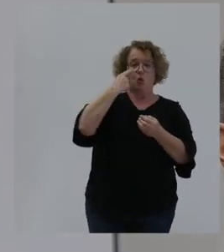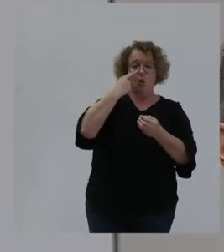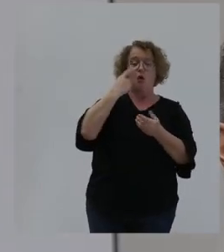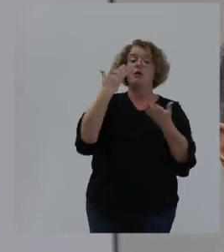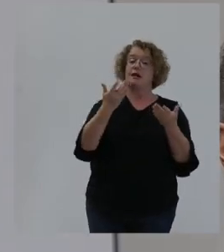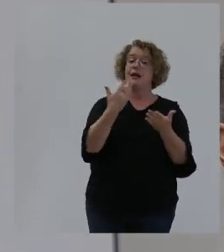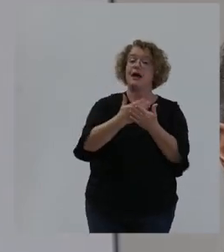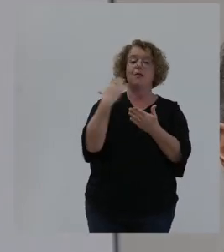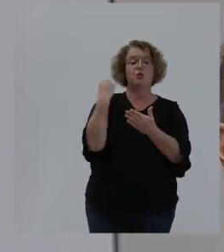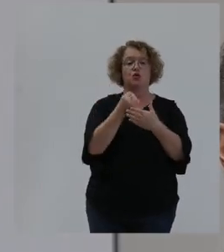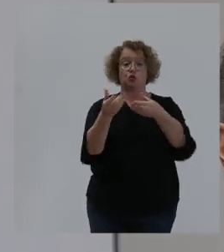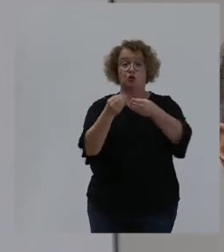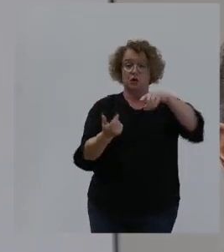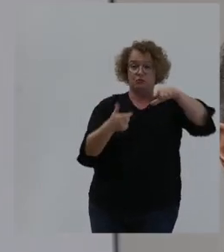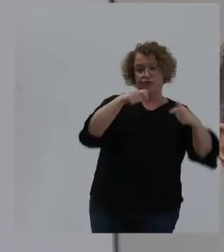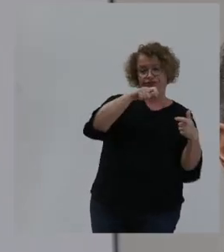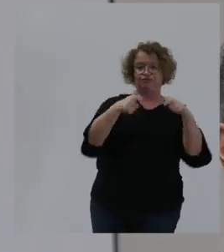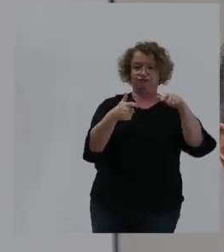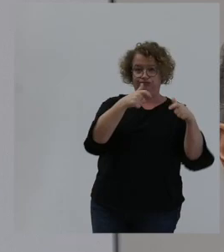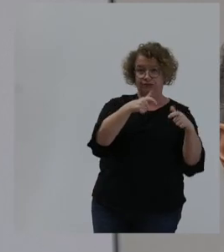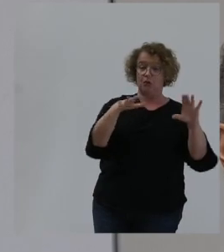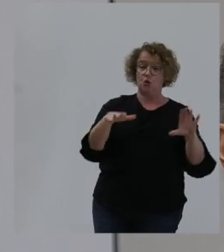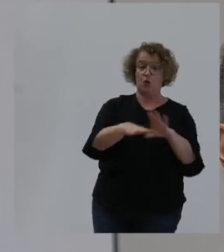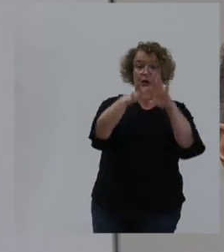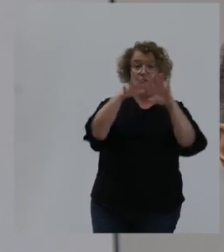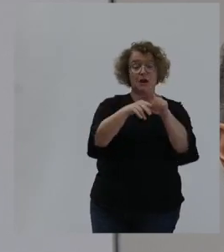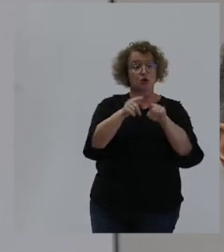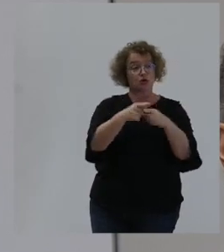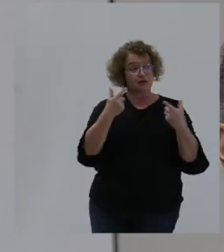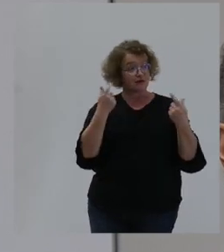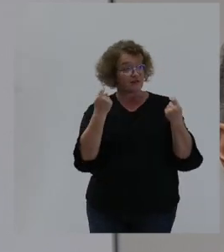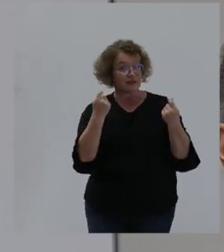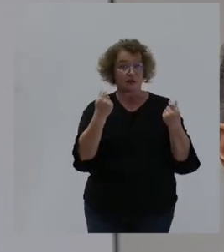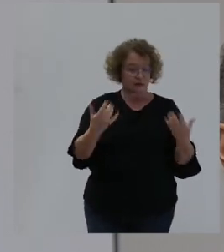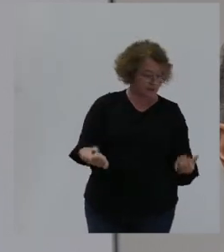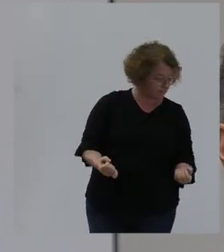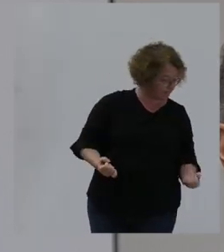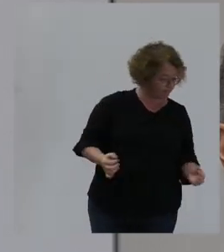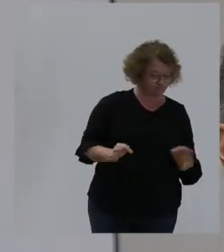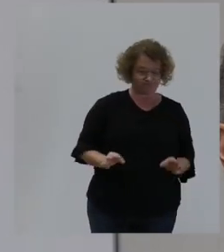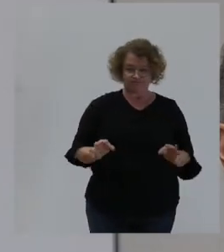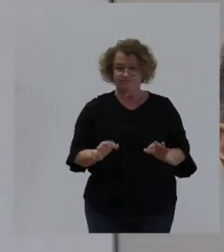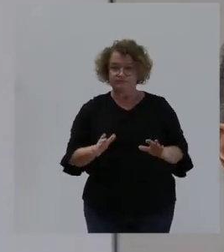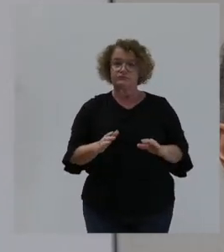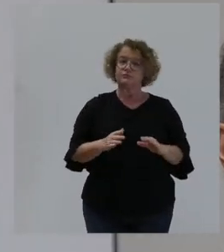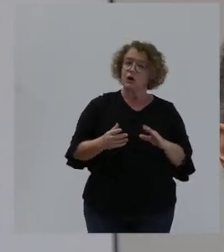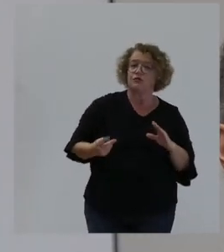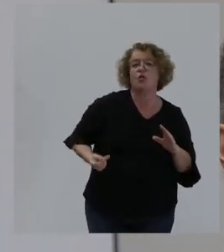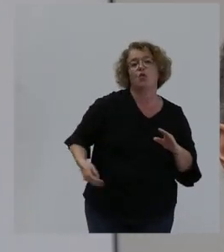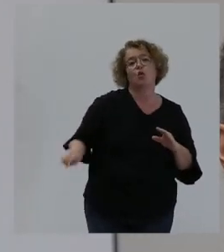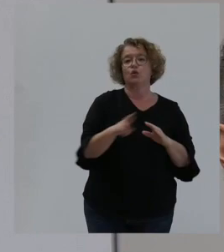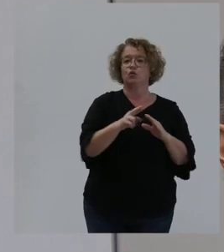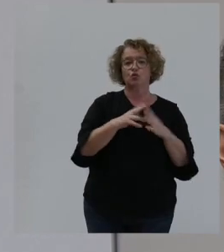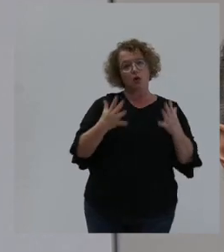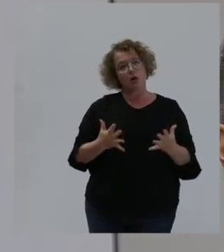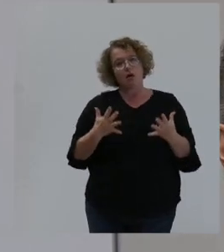mis Bordeaux-Montaigne à mal en termes d'image et en termes de ressources financières. Il faut retrouver un nouveau souffle et retrouver une